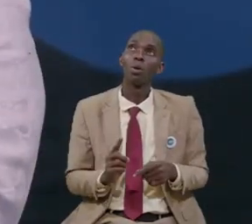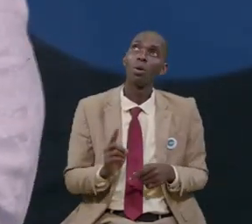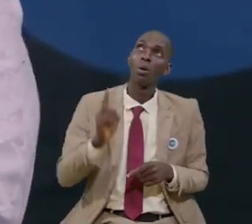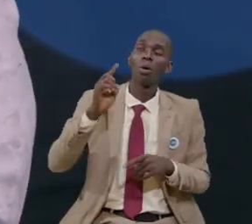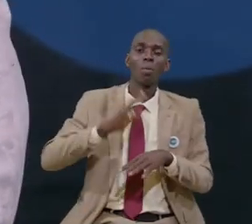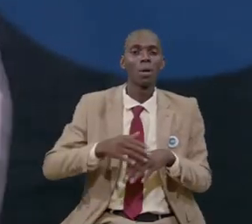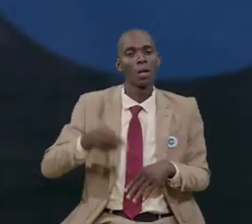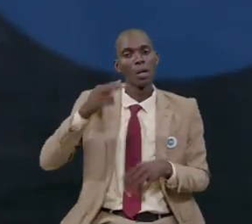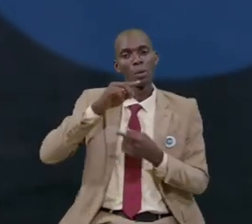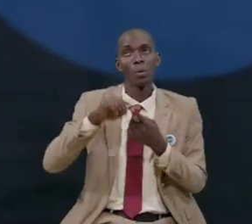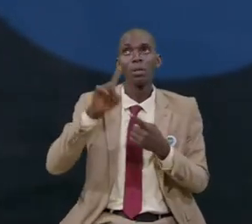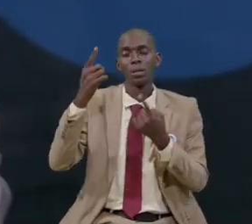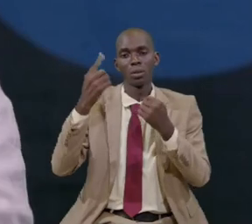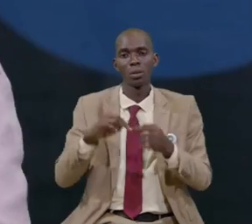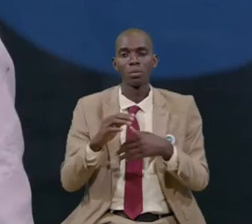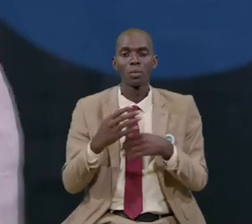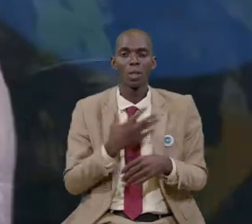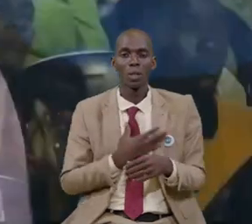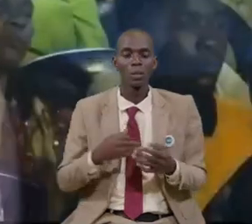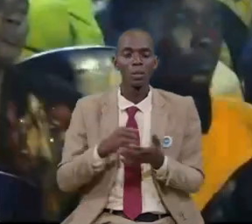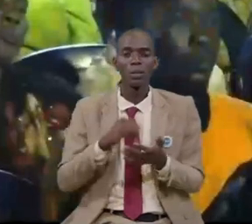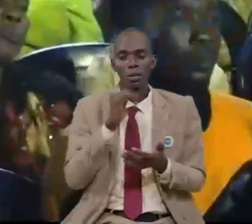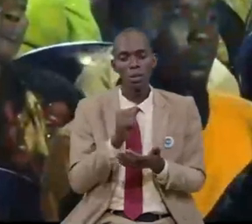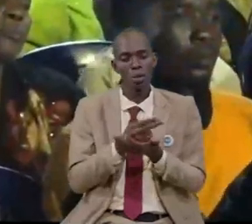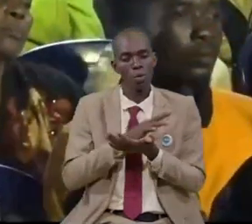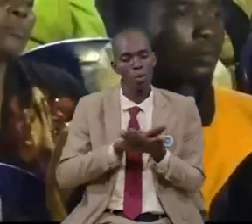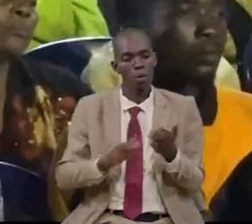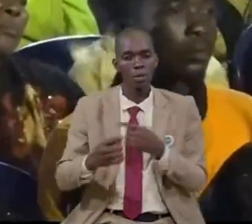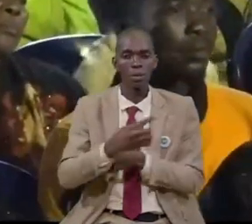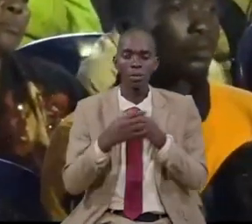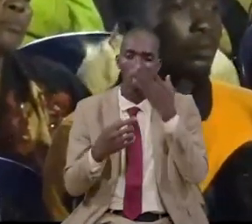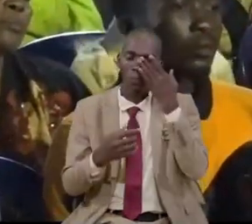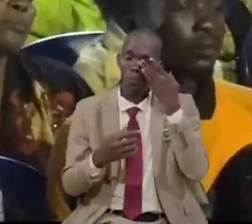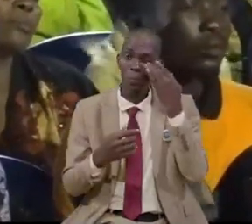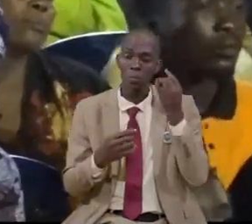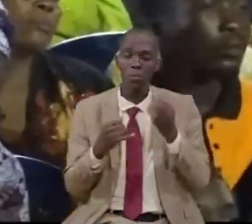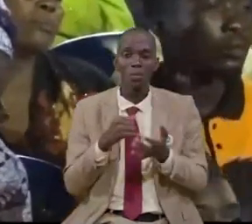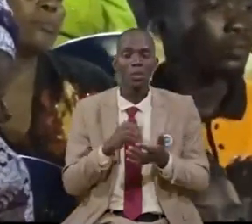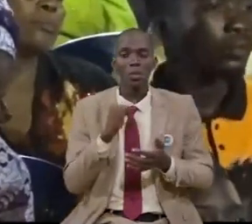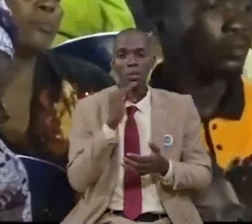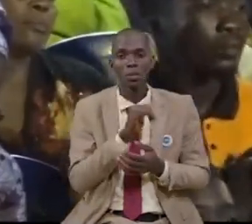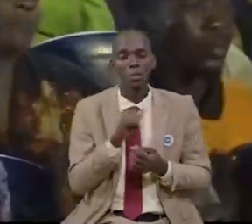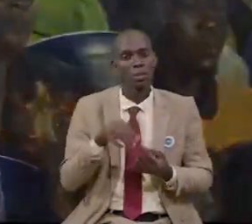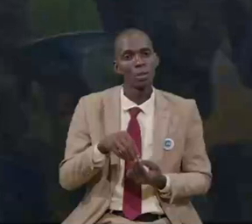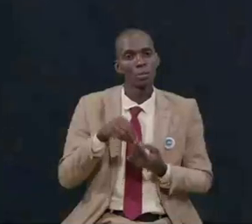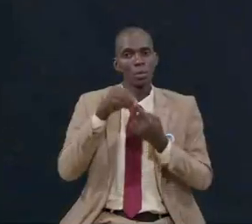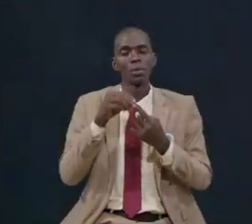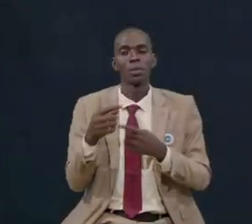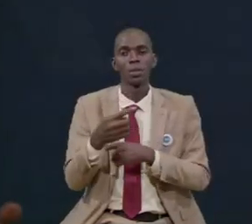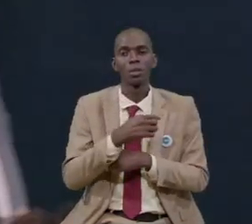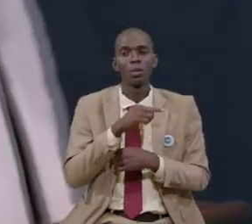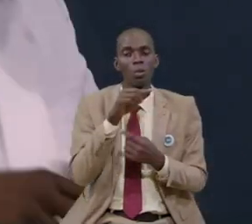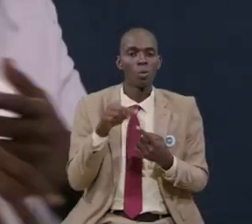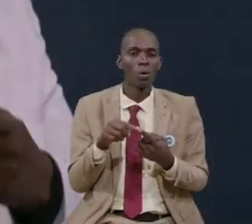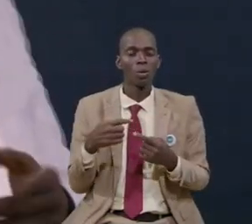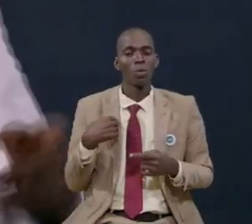viendra. Alors c'est un jour saint, c'est un jour sacré, c'est un jour spécial où